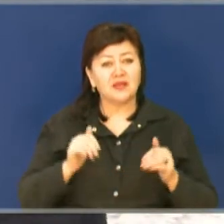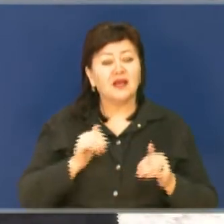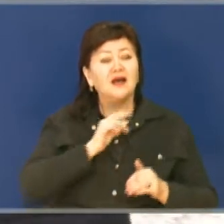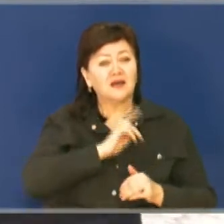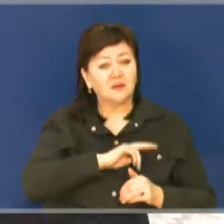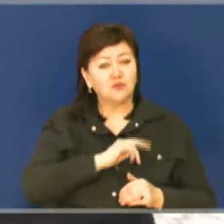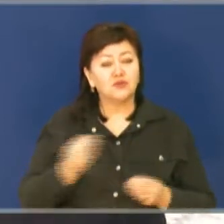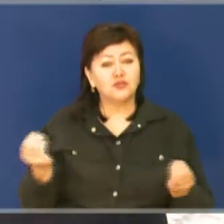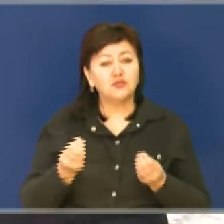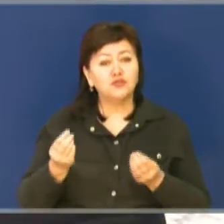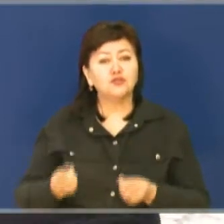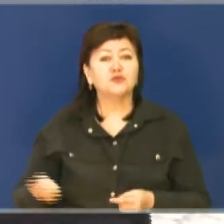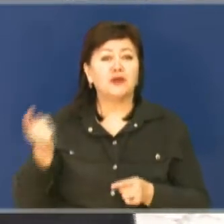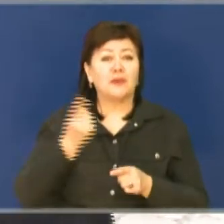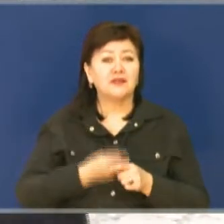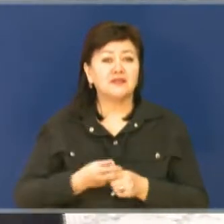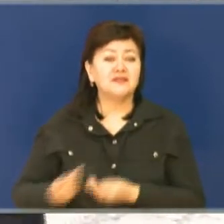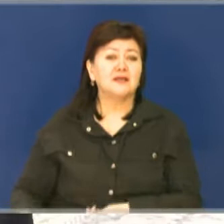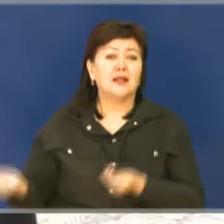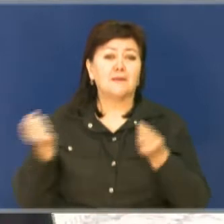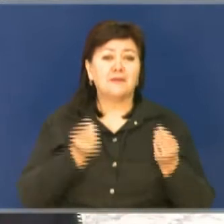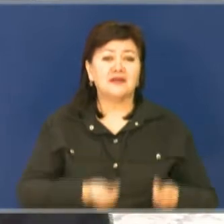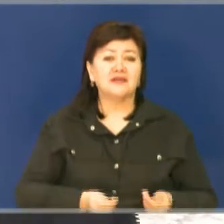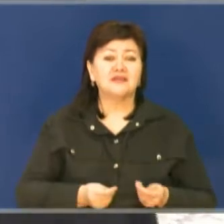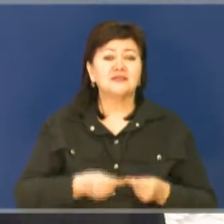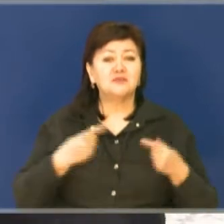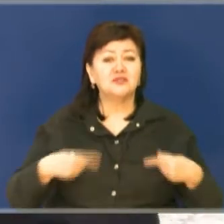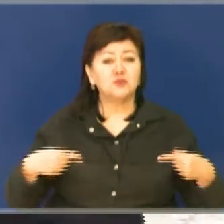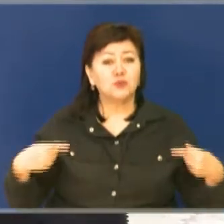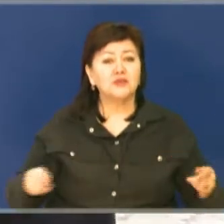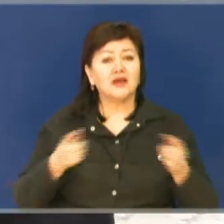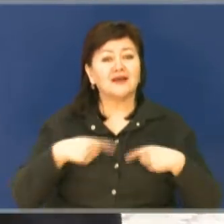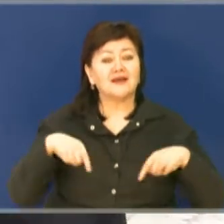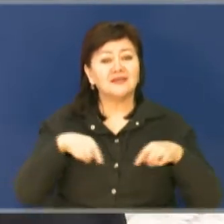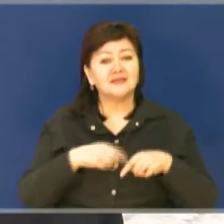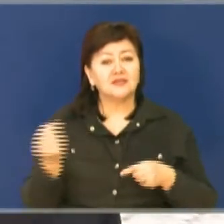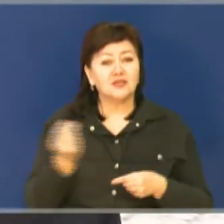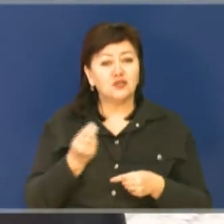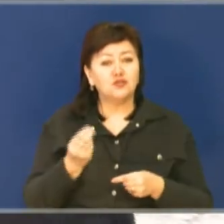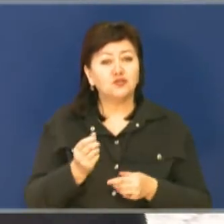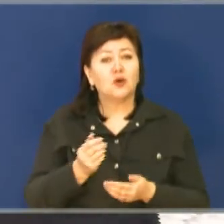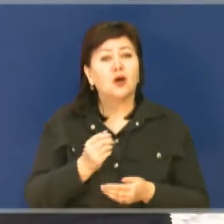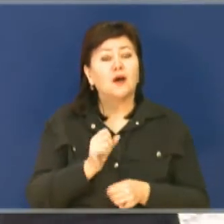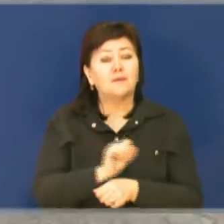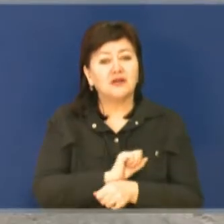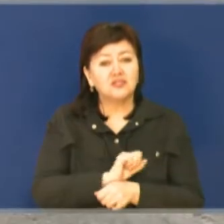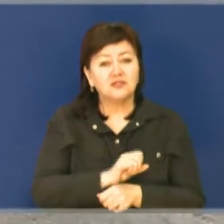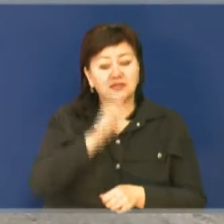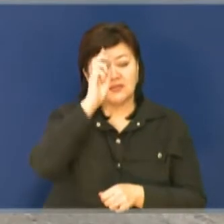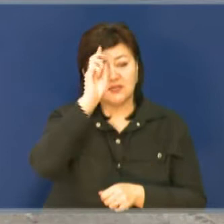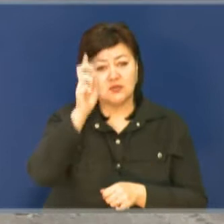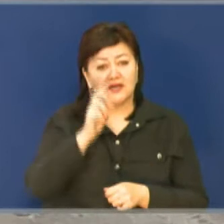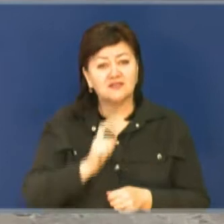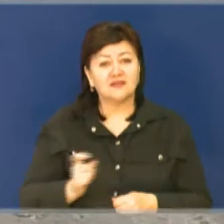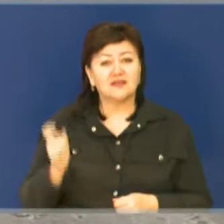следующий день дополнительно еще привлекается техника других подряд, других организаций, то есть частного сектора и государственного сектора. К